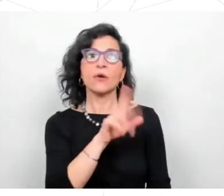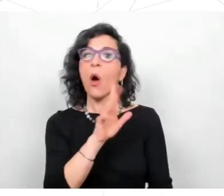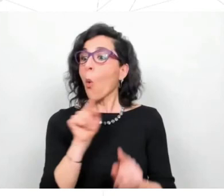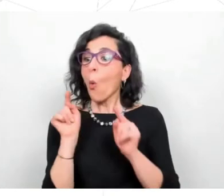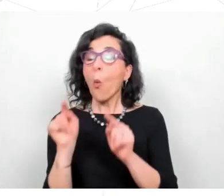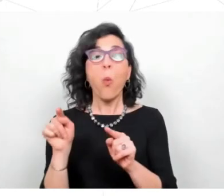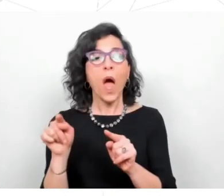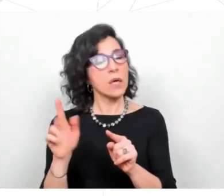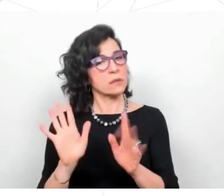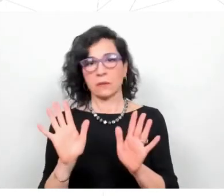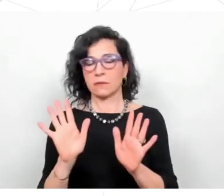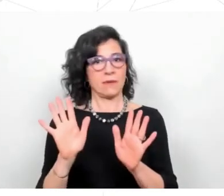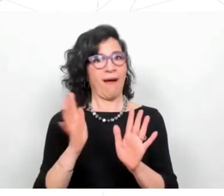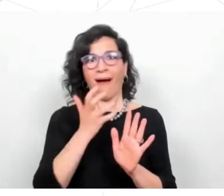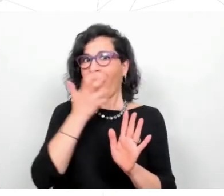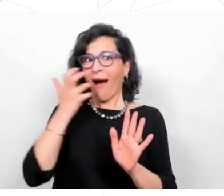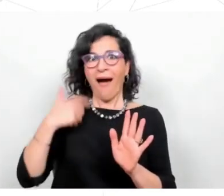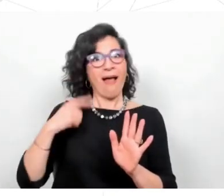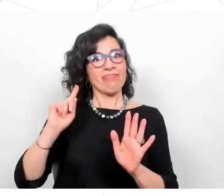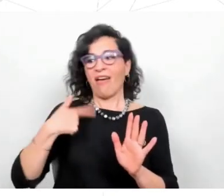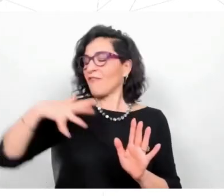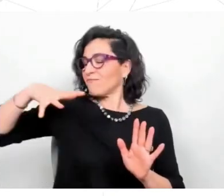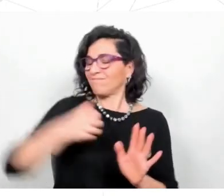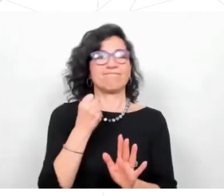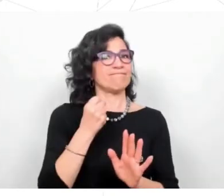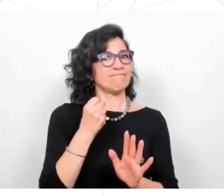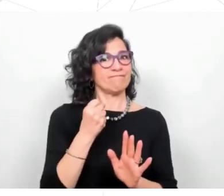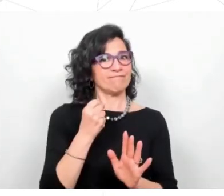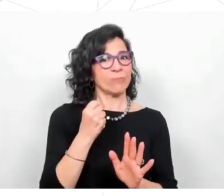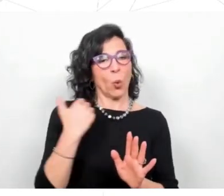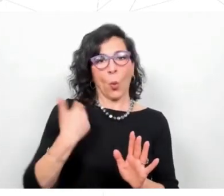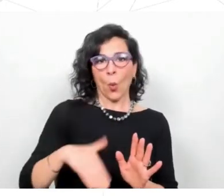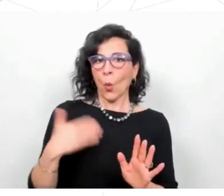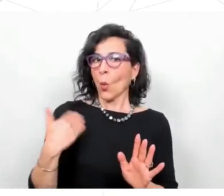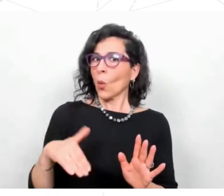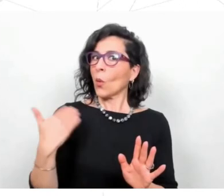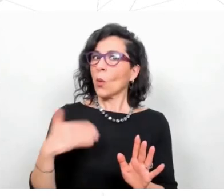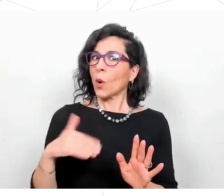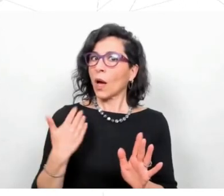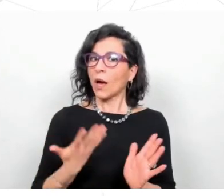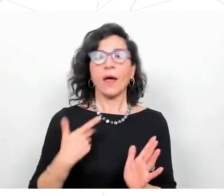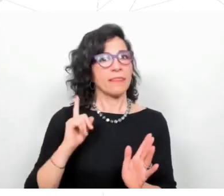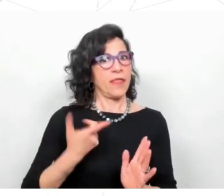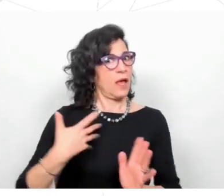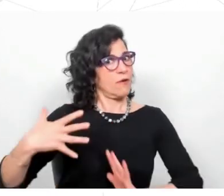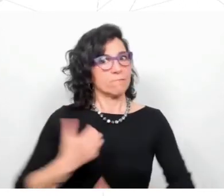cosa dobbiamo averla. Dobbiamo